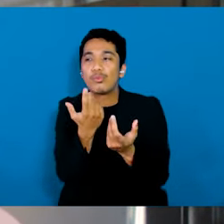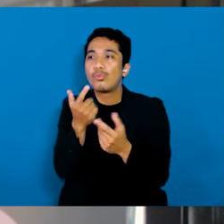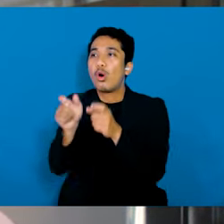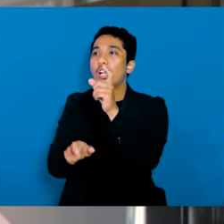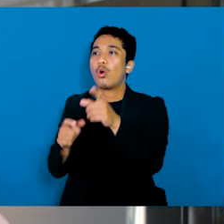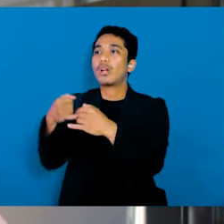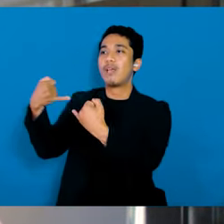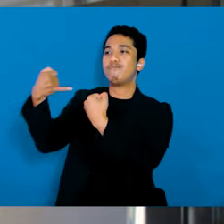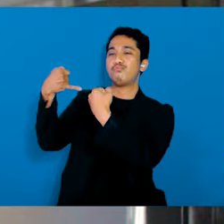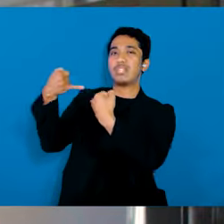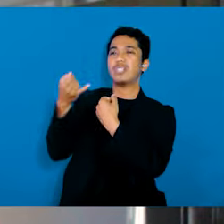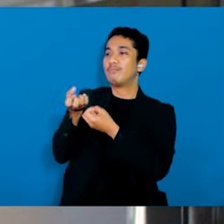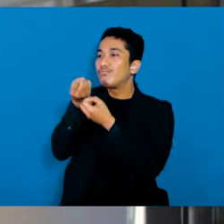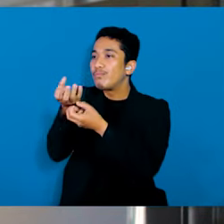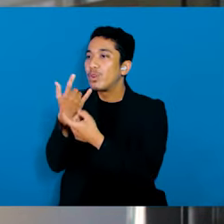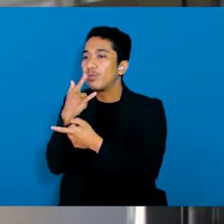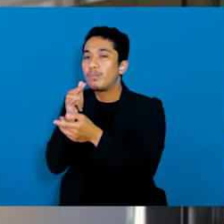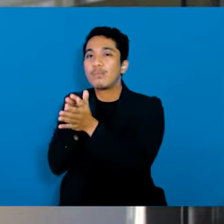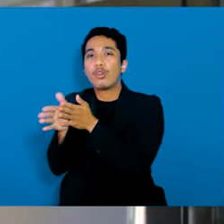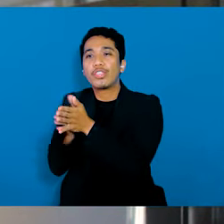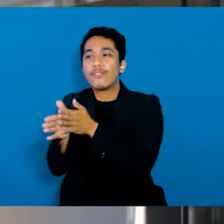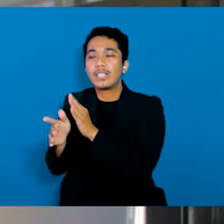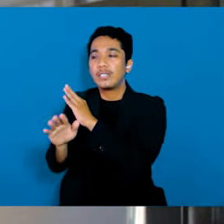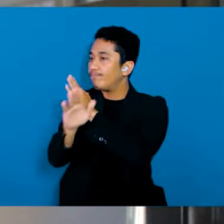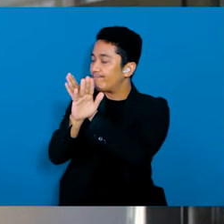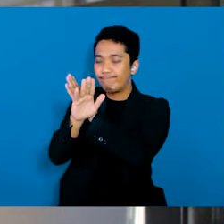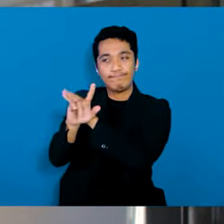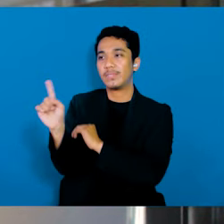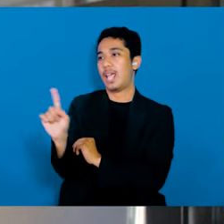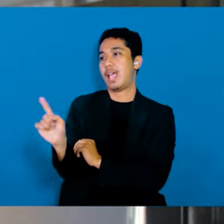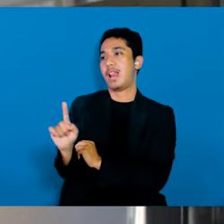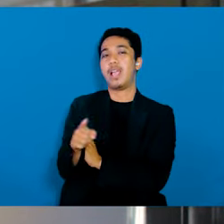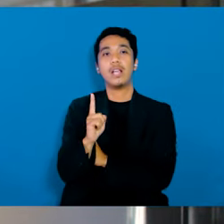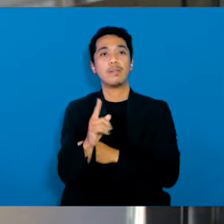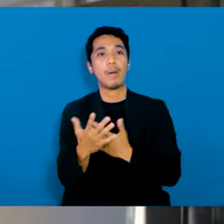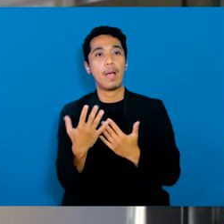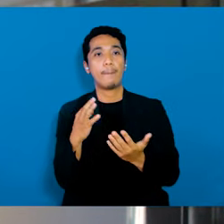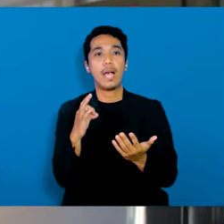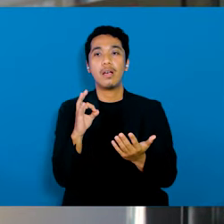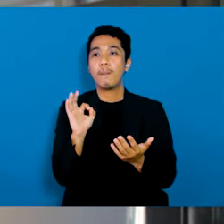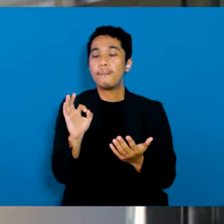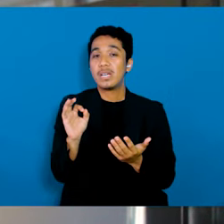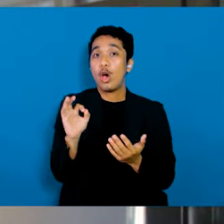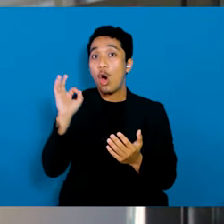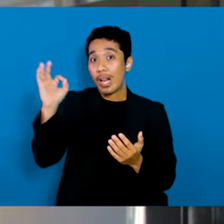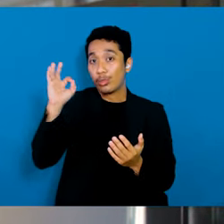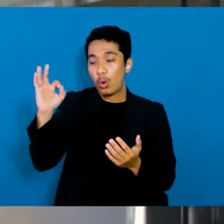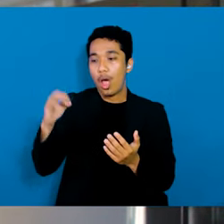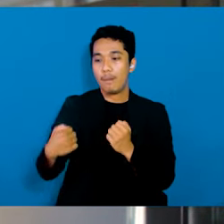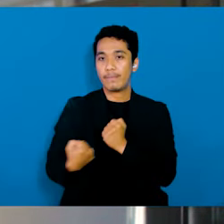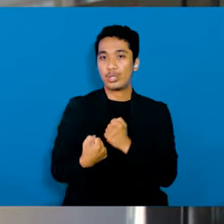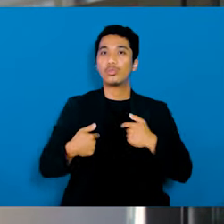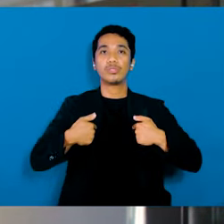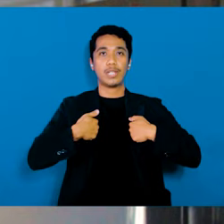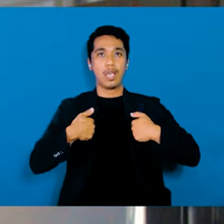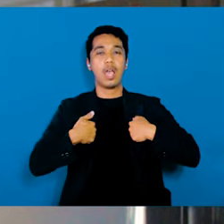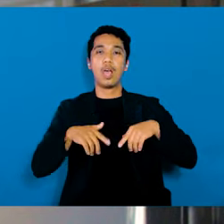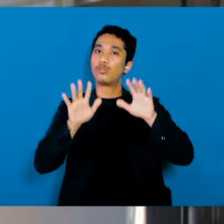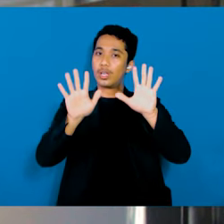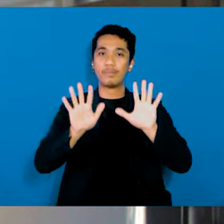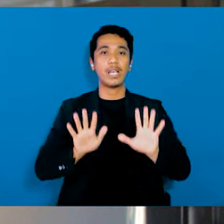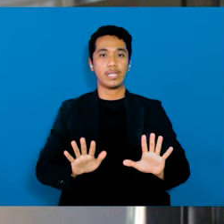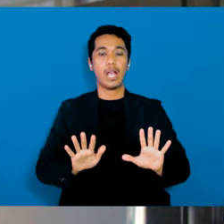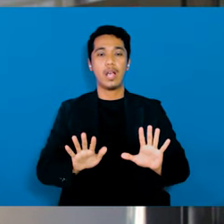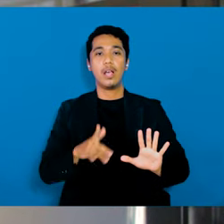bully gitu loh. Termotivasi. Iya. Jangan membuli, karena belum tentu orang yang, karena orang tua saya juga memberikan support yang luar biasa ya.